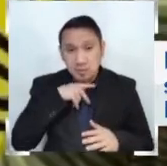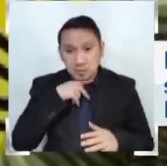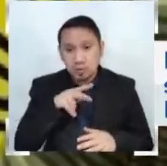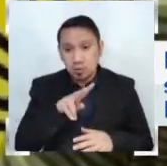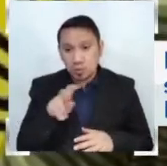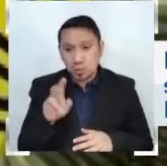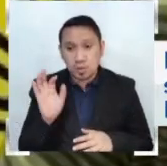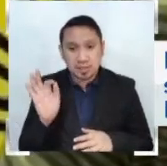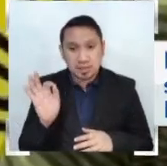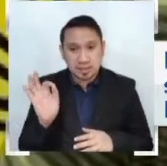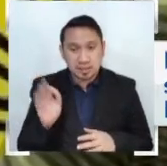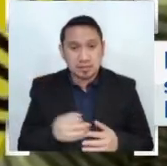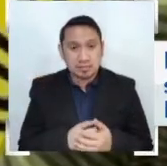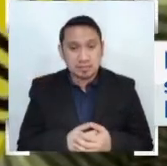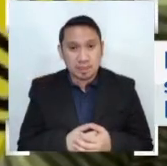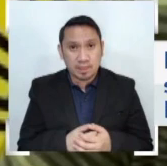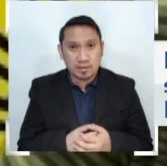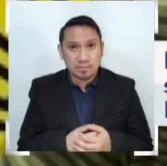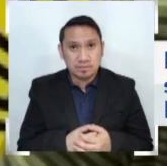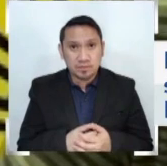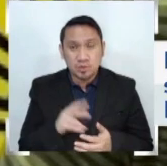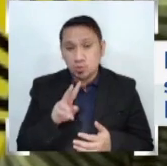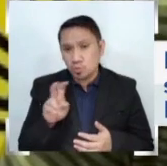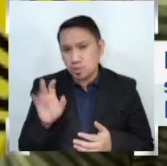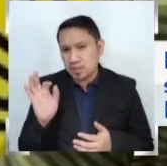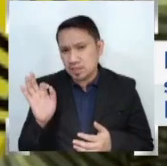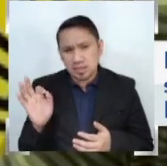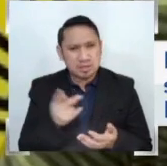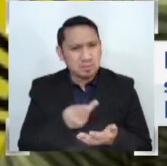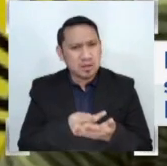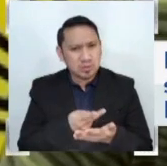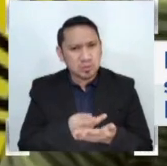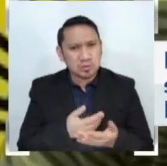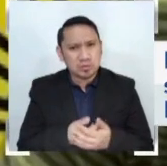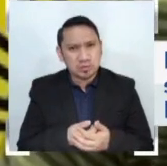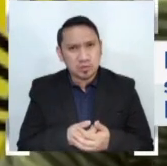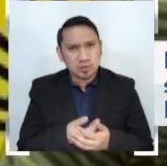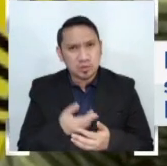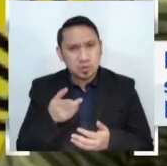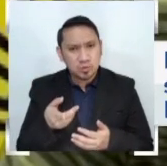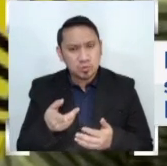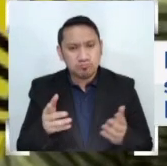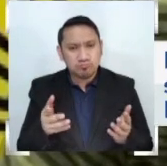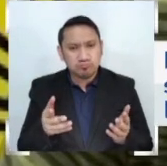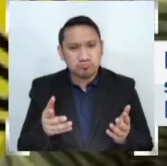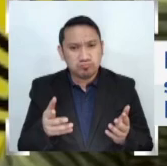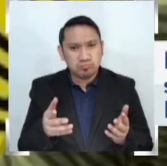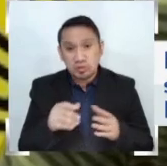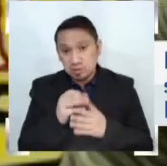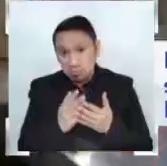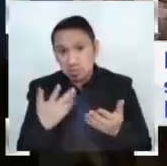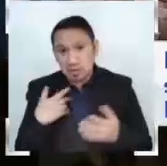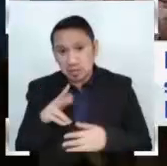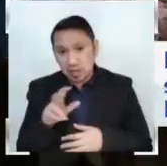no? 290 pesos yung prime cut naman dapat nasa 310 to